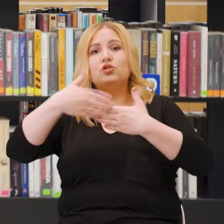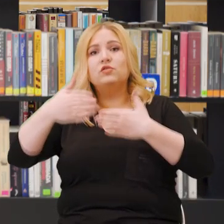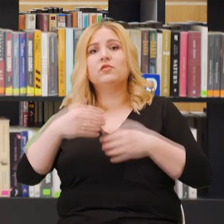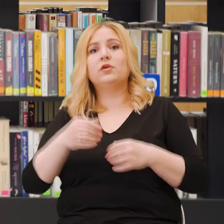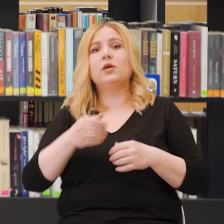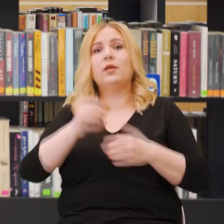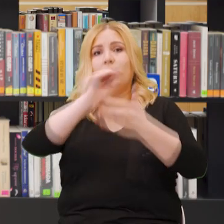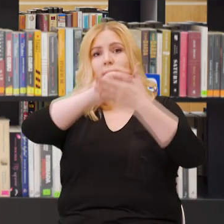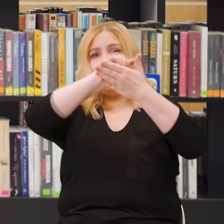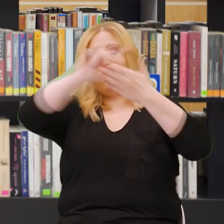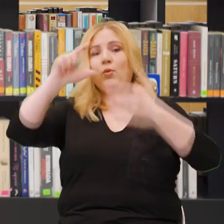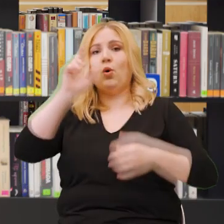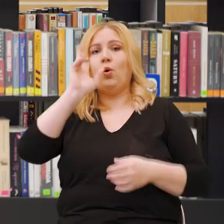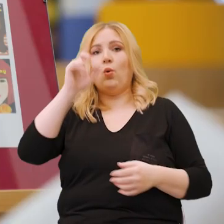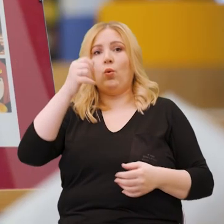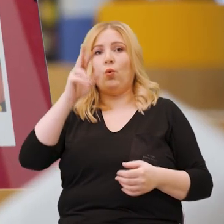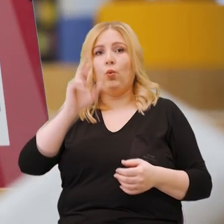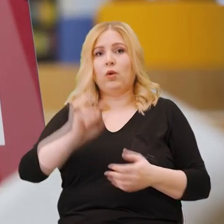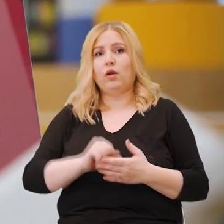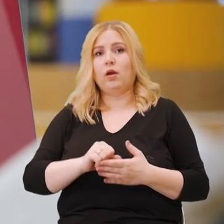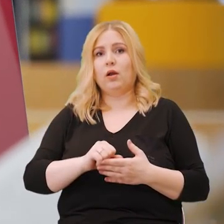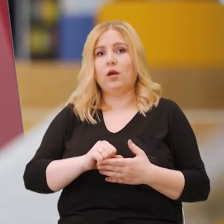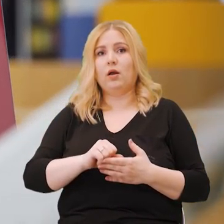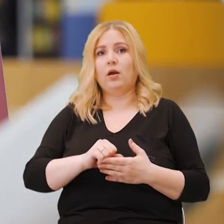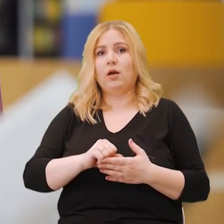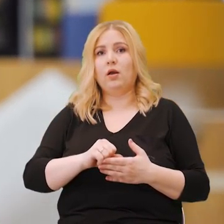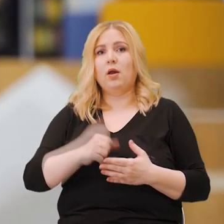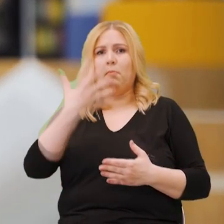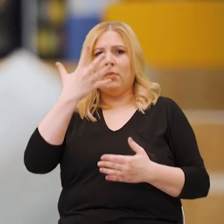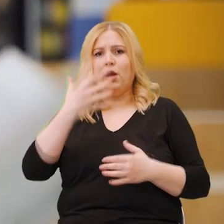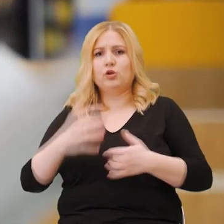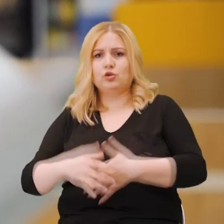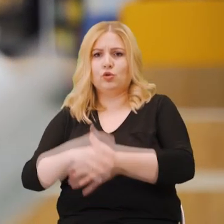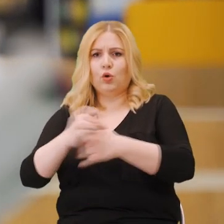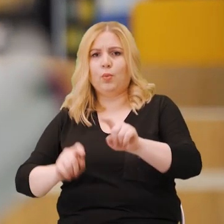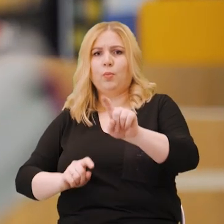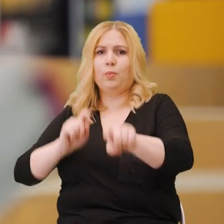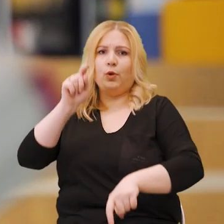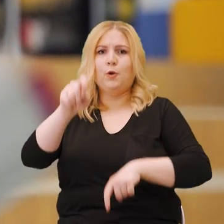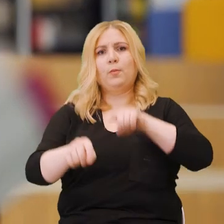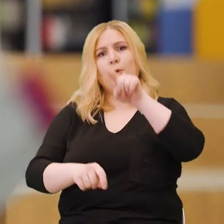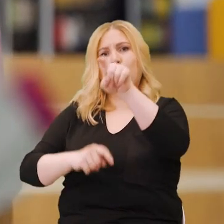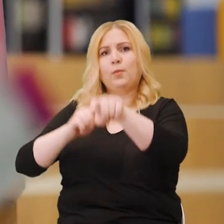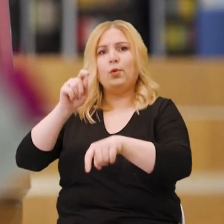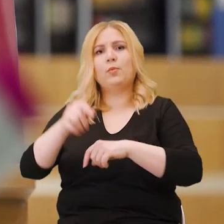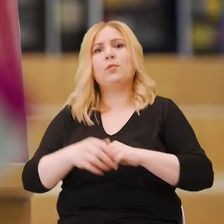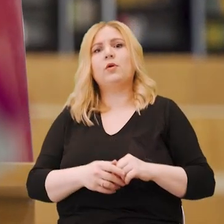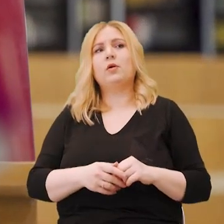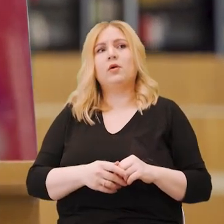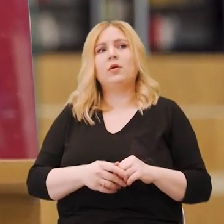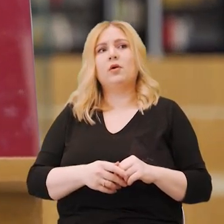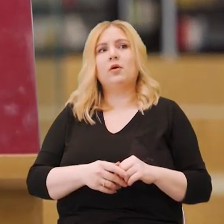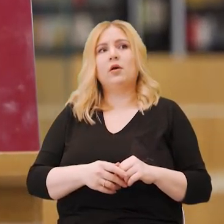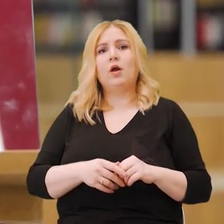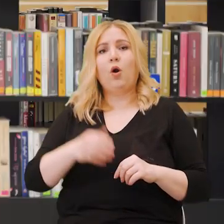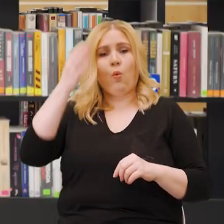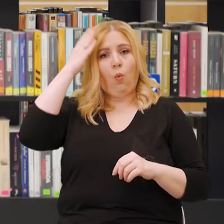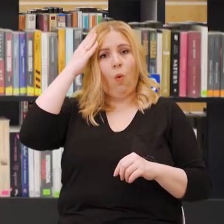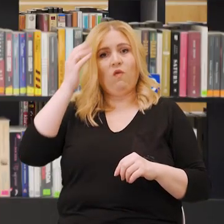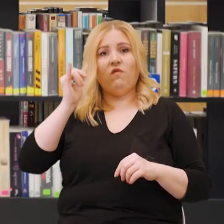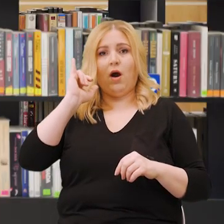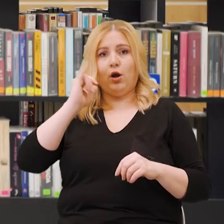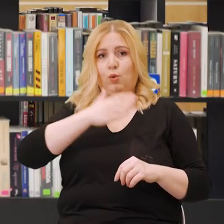napisem kurka i wobec tego wbiegł na pięterko, przeskakując przez 5 stopni swoimi długimi nogami.